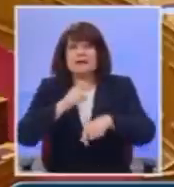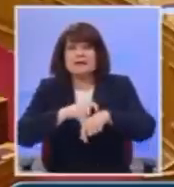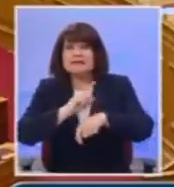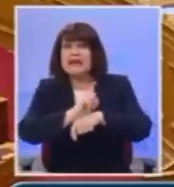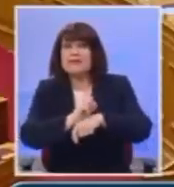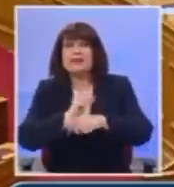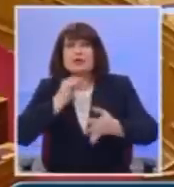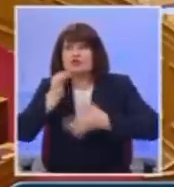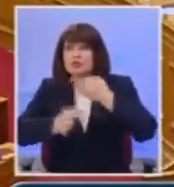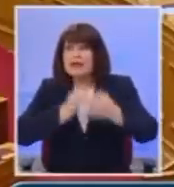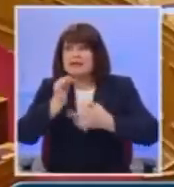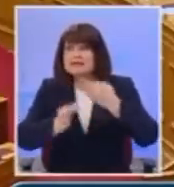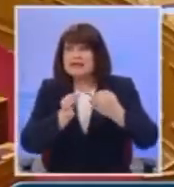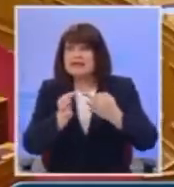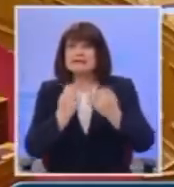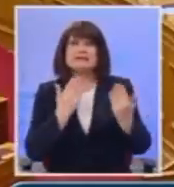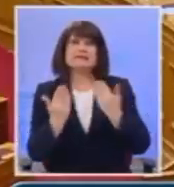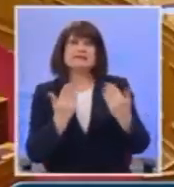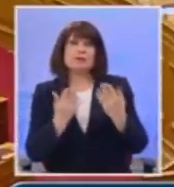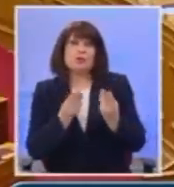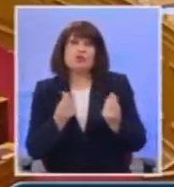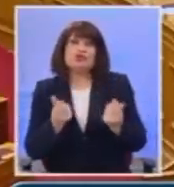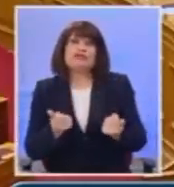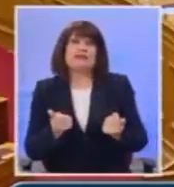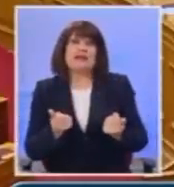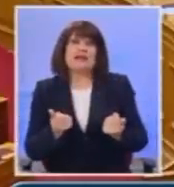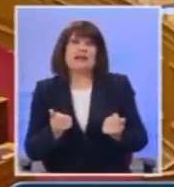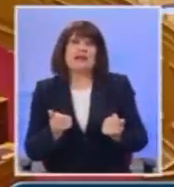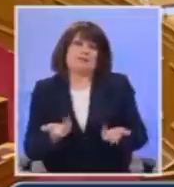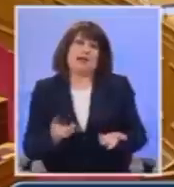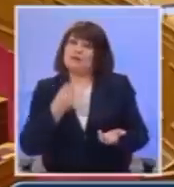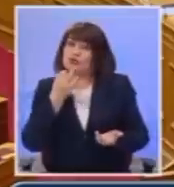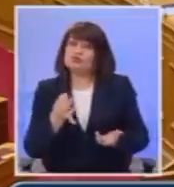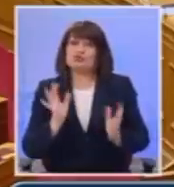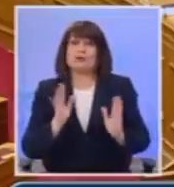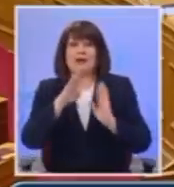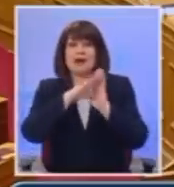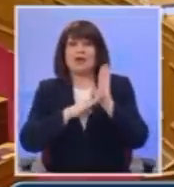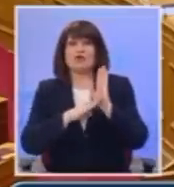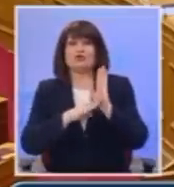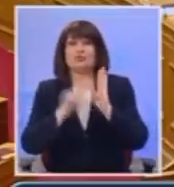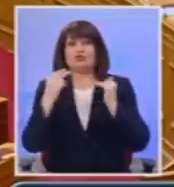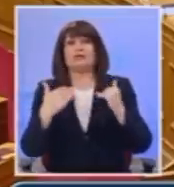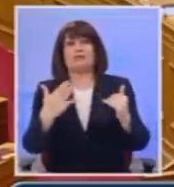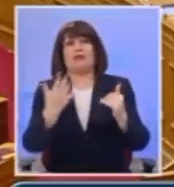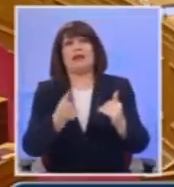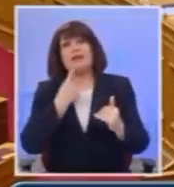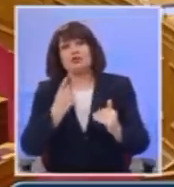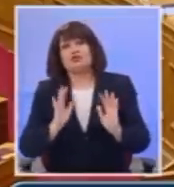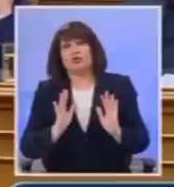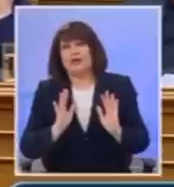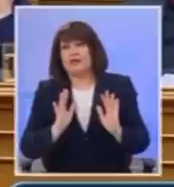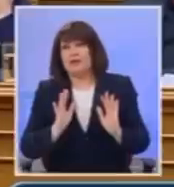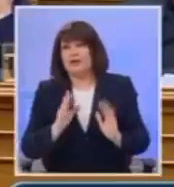Σας εξήγησα να δίνουμε ανοχή στην ουσία των απαντήσεων και όχι στην κατάθεση της ερώτησης. Υπάρχει ένας κανονισμός που το προβλέπει αυτό. Βέβαια. Και